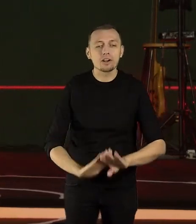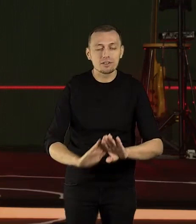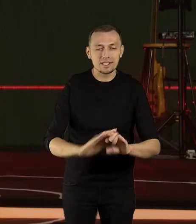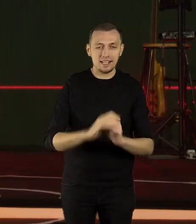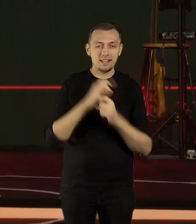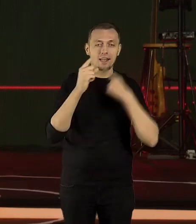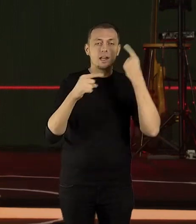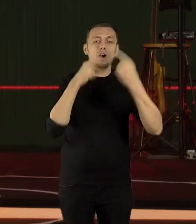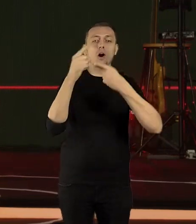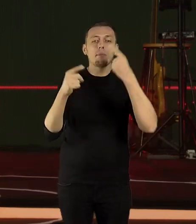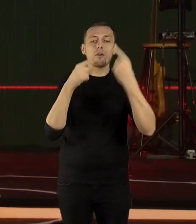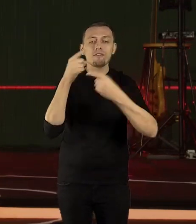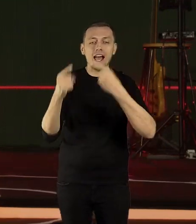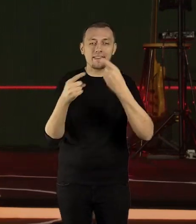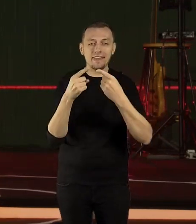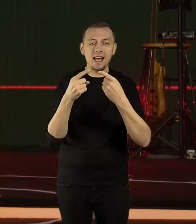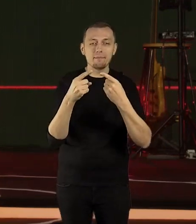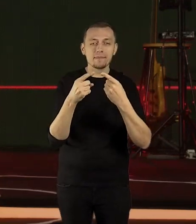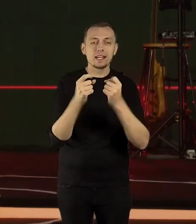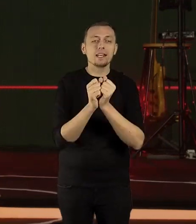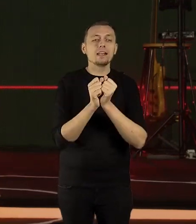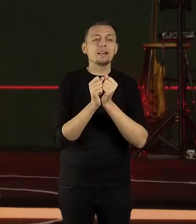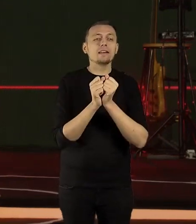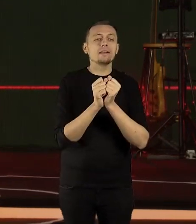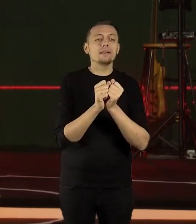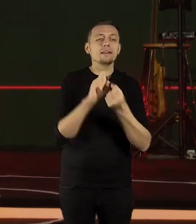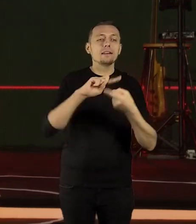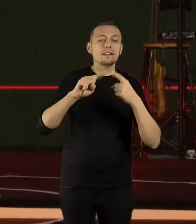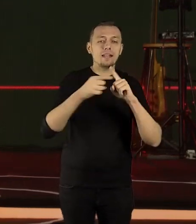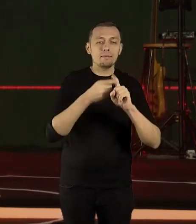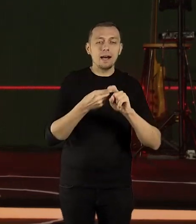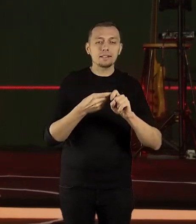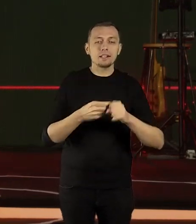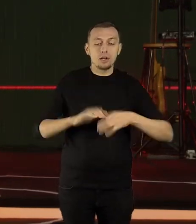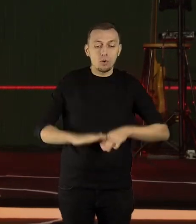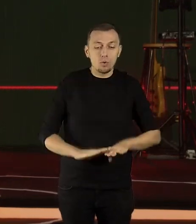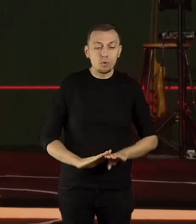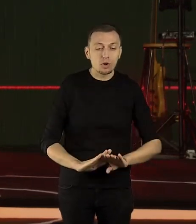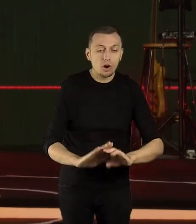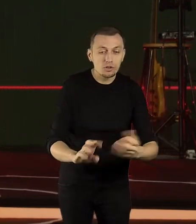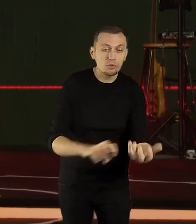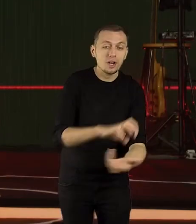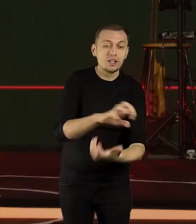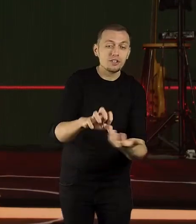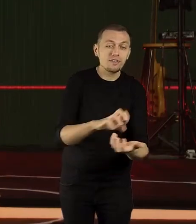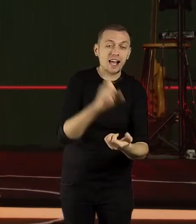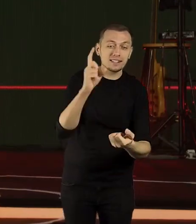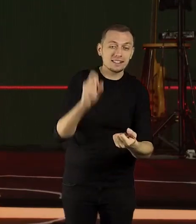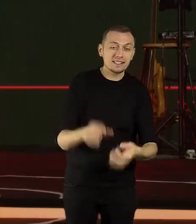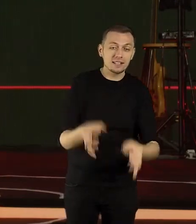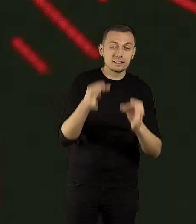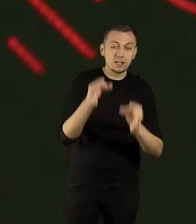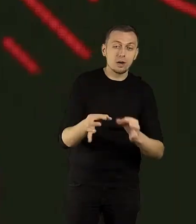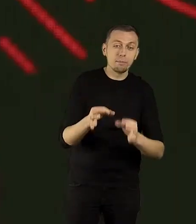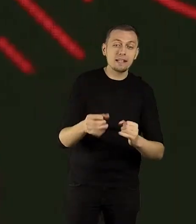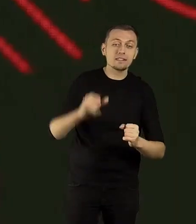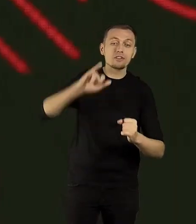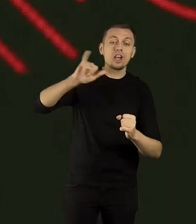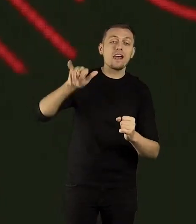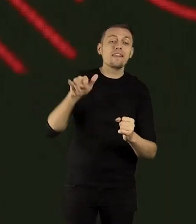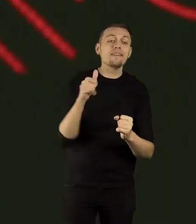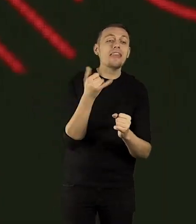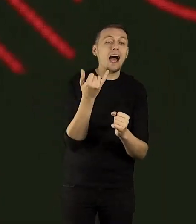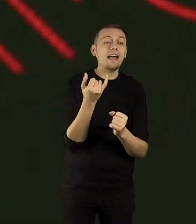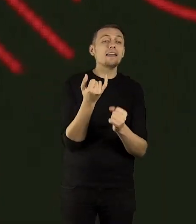największego, absolutnie największego rewolucjonisty, Jezusa Chrystusa, nieporównywalnego z żadnym innym. A